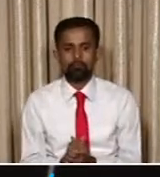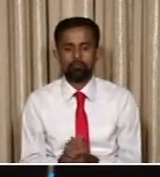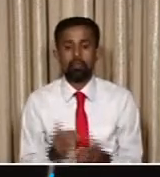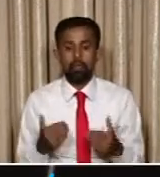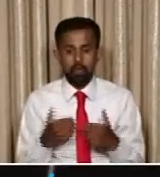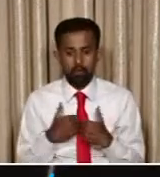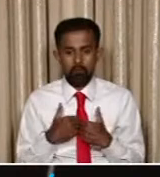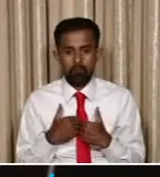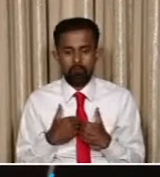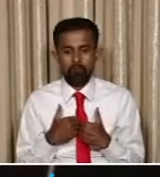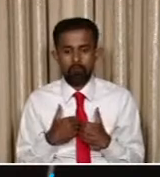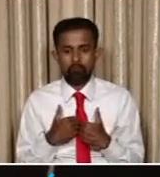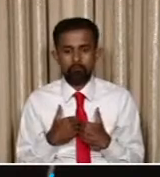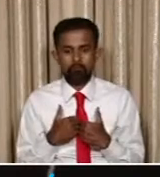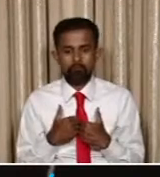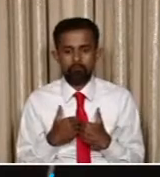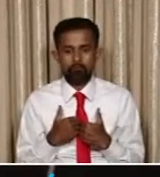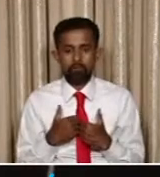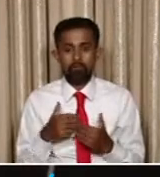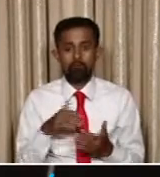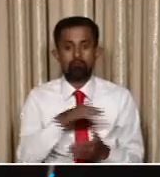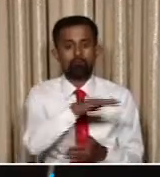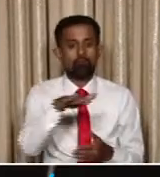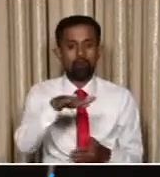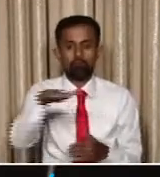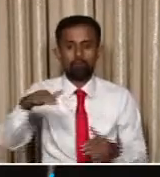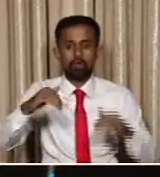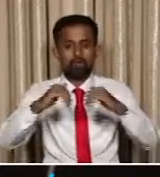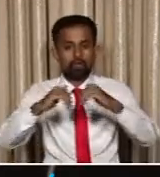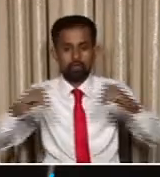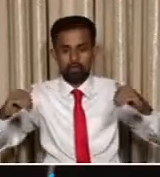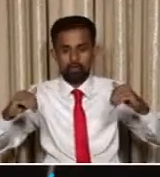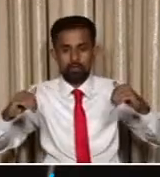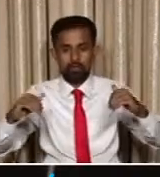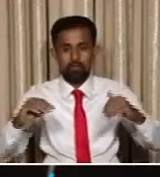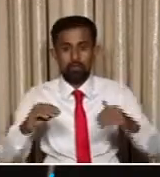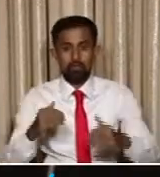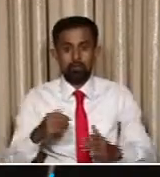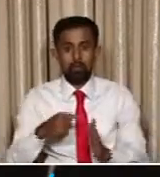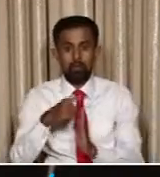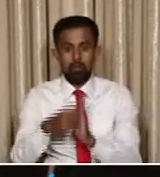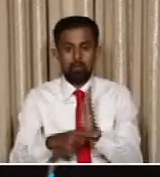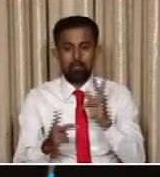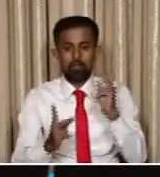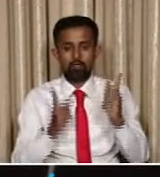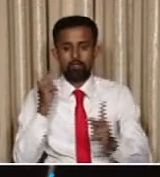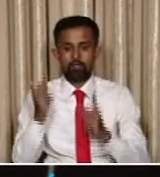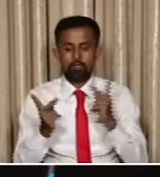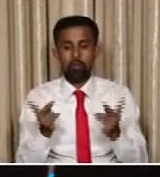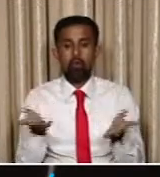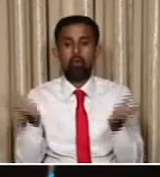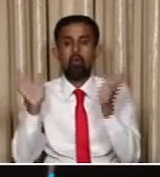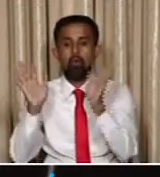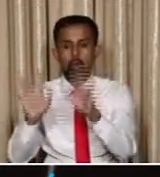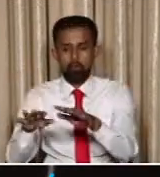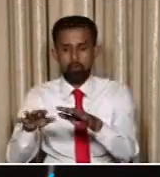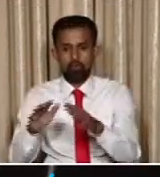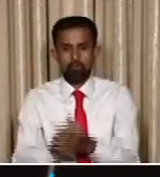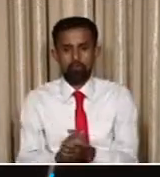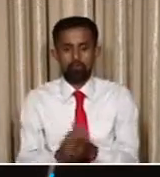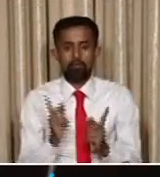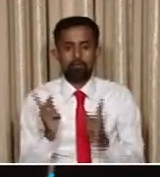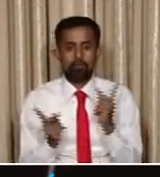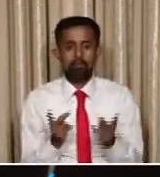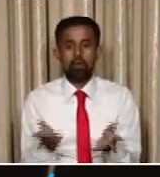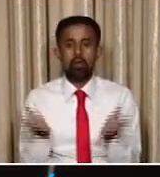दैं कलाप हेटियट मेक वेन करन्न लैसि कला तियेनवा रटे सांचारक कलाप हेटियट मे